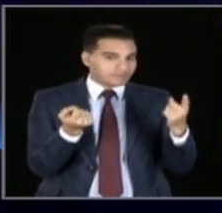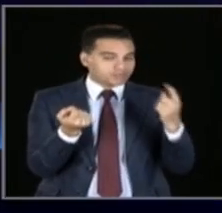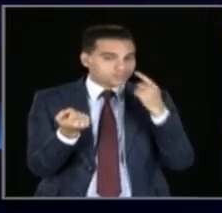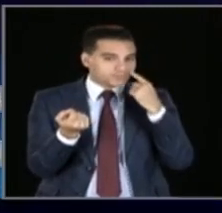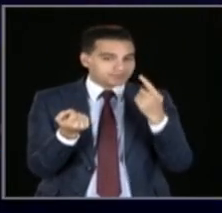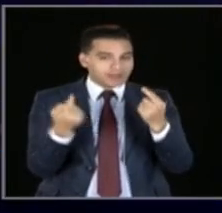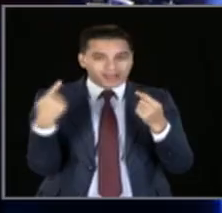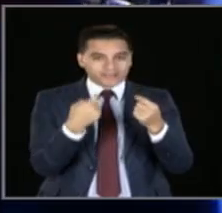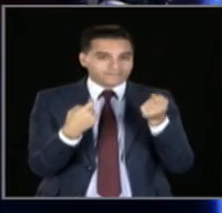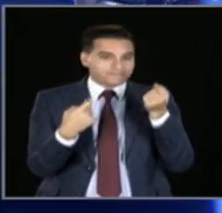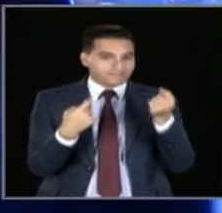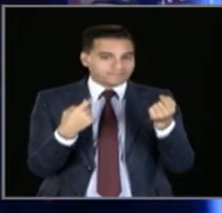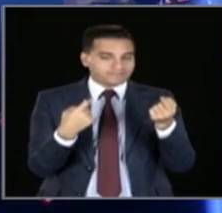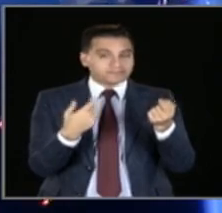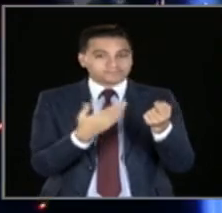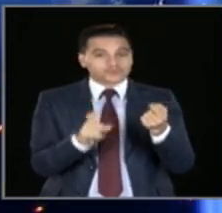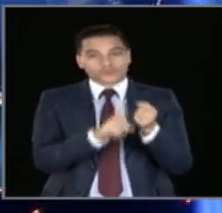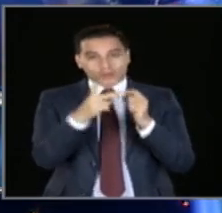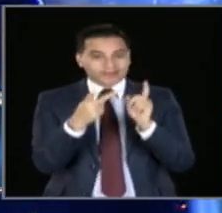السؤال التاني